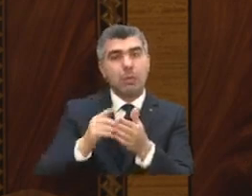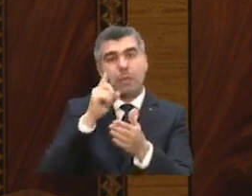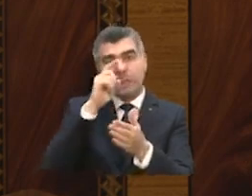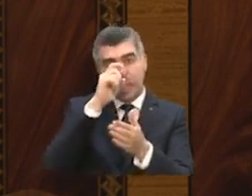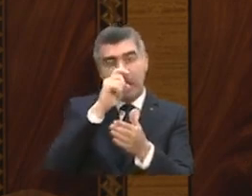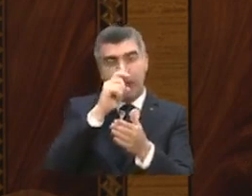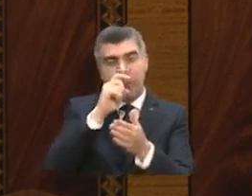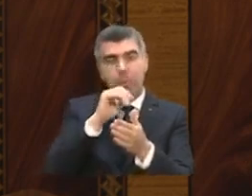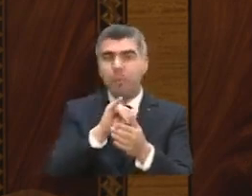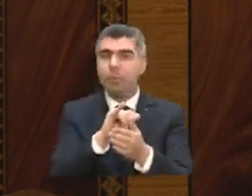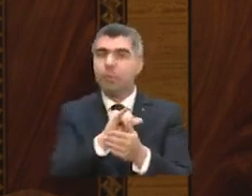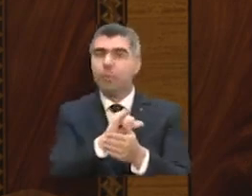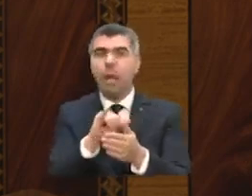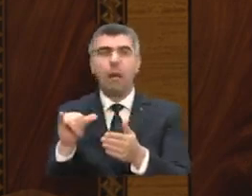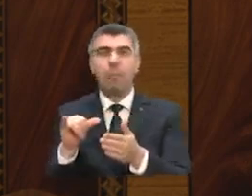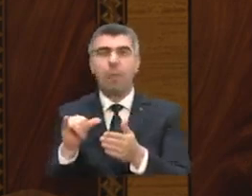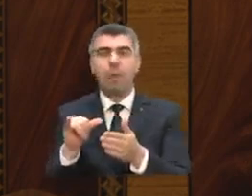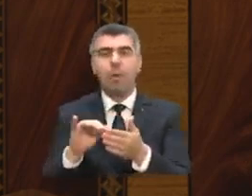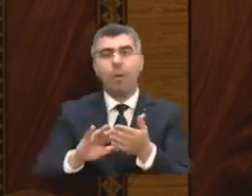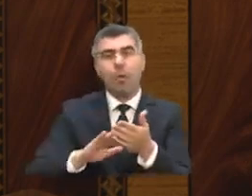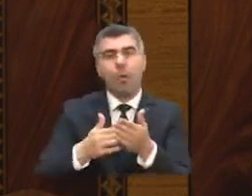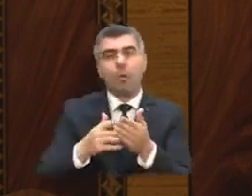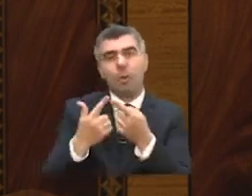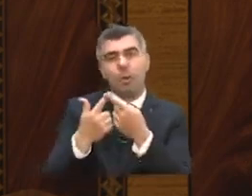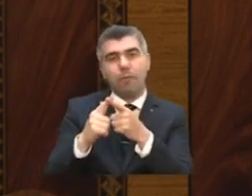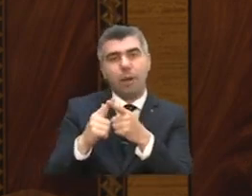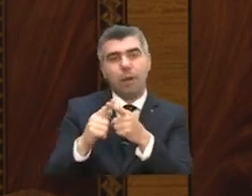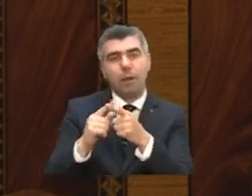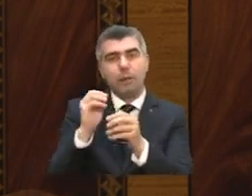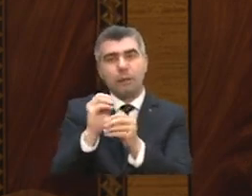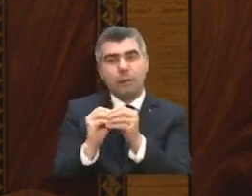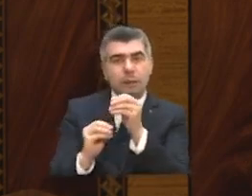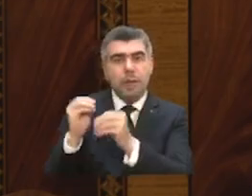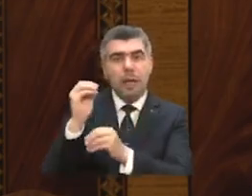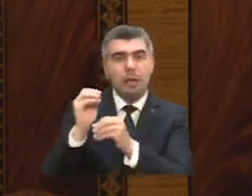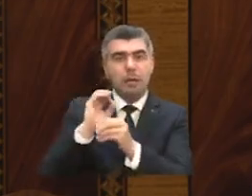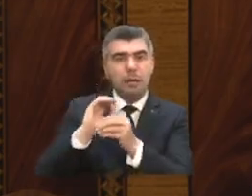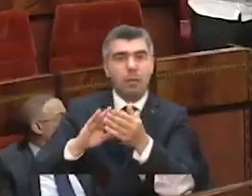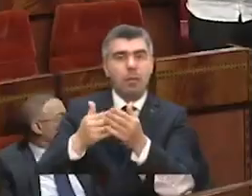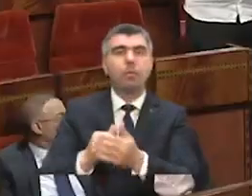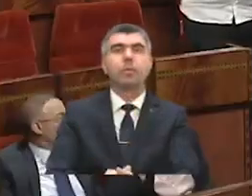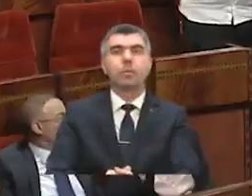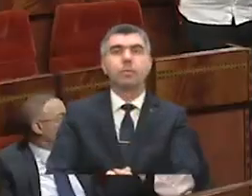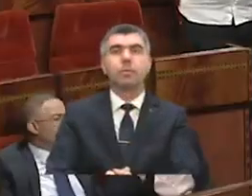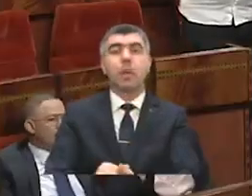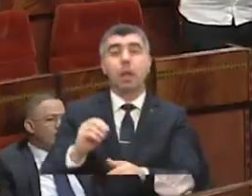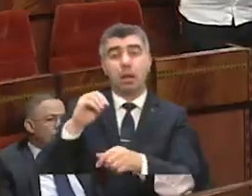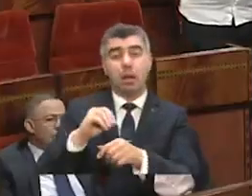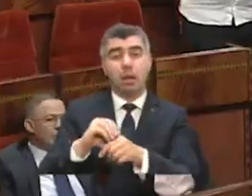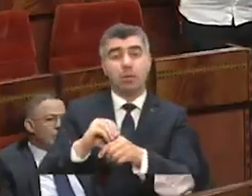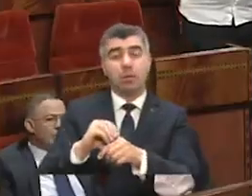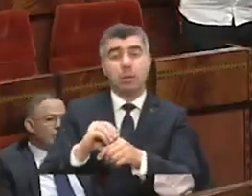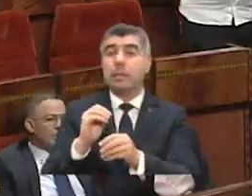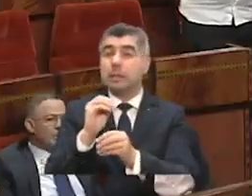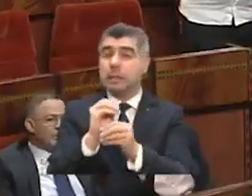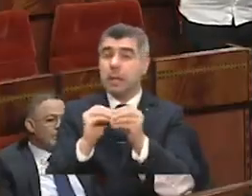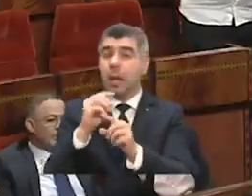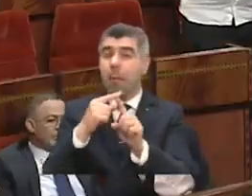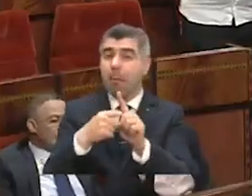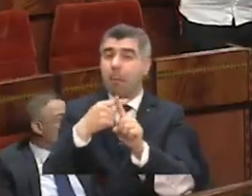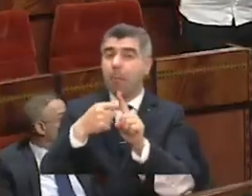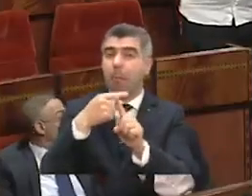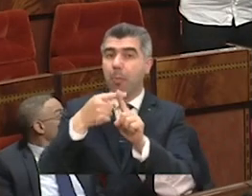جديدة وغير مسبوقة مرتبطة بارتفاع جل أسعار المواد الأولية. وتفاقمت في بداية هذه